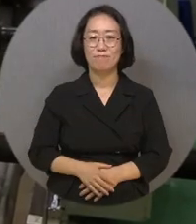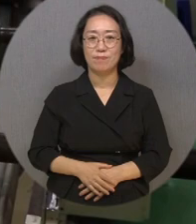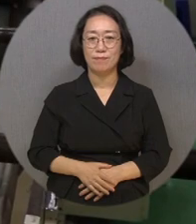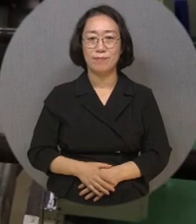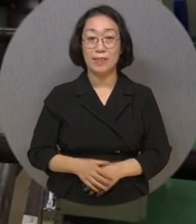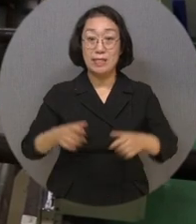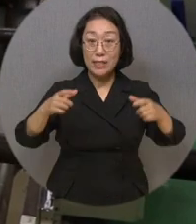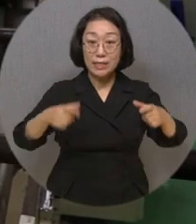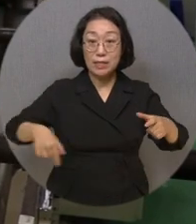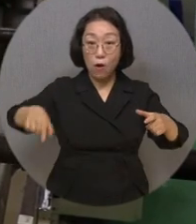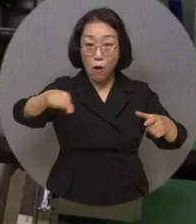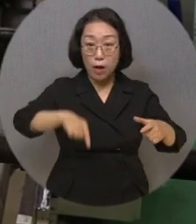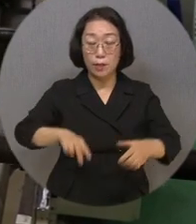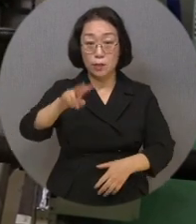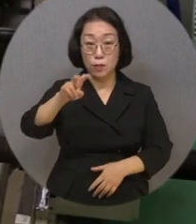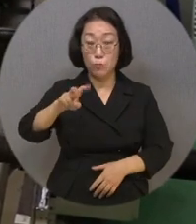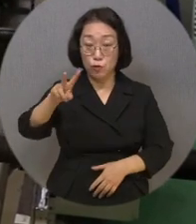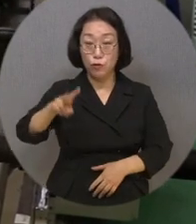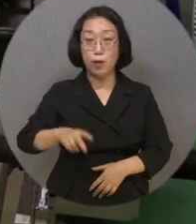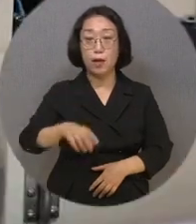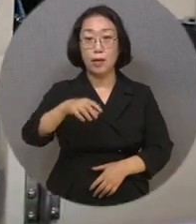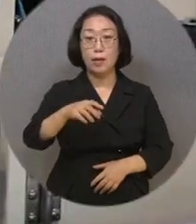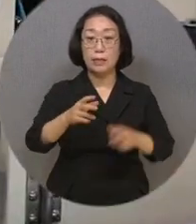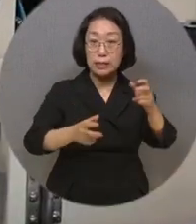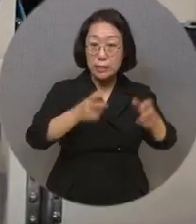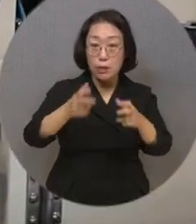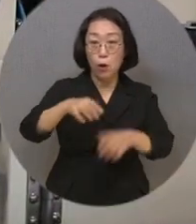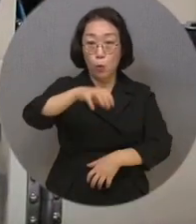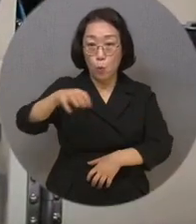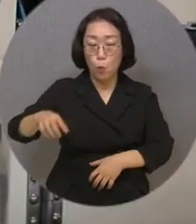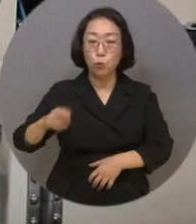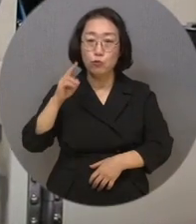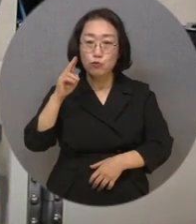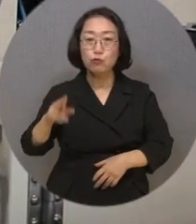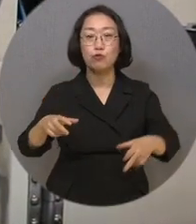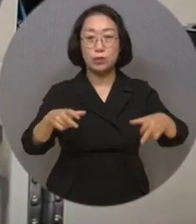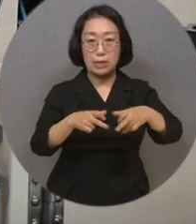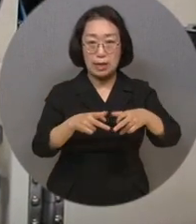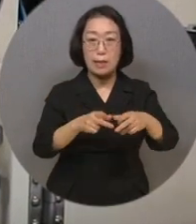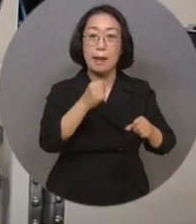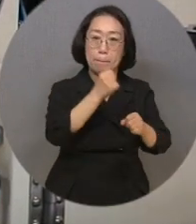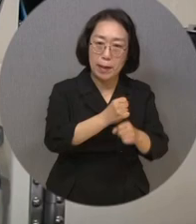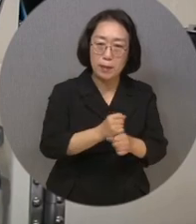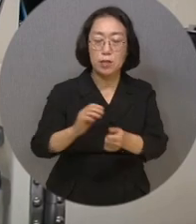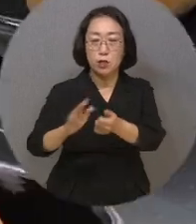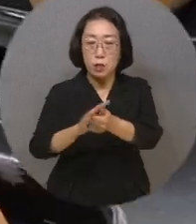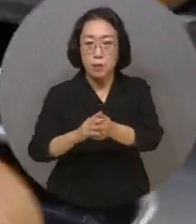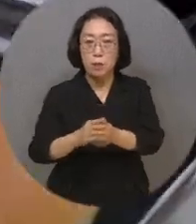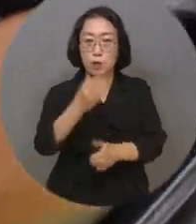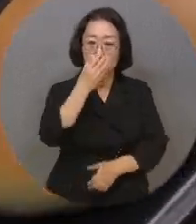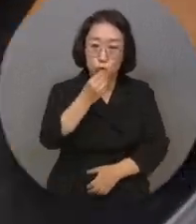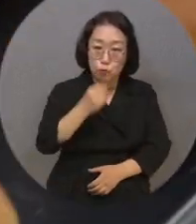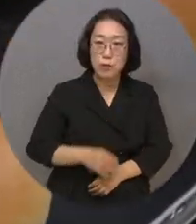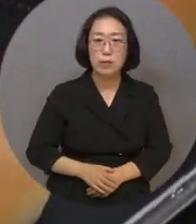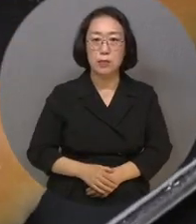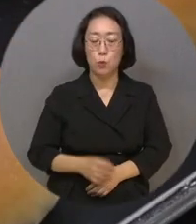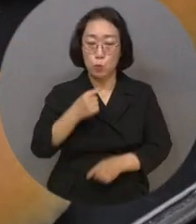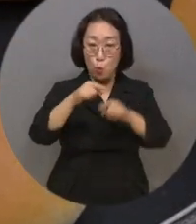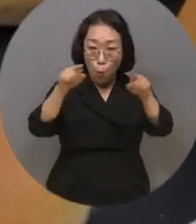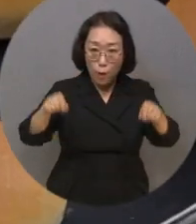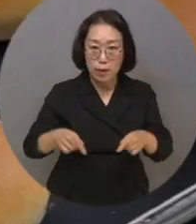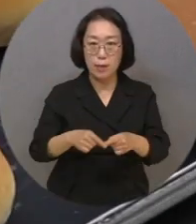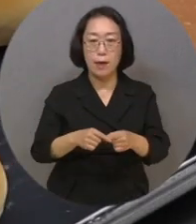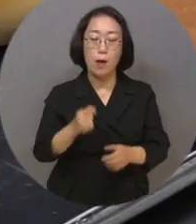전남의 22개 중증장애인 생산시설은 중증장애인이 생산 서비스하는 화장지, 사무용지,